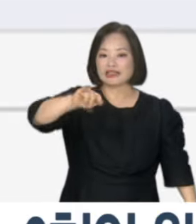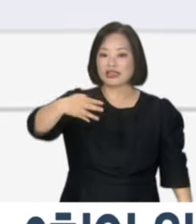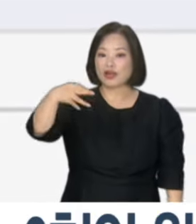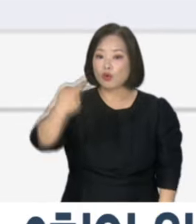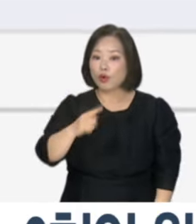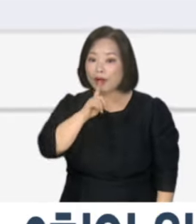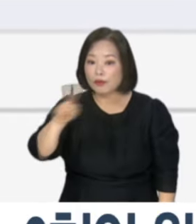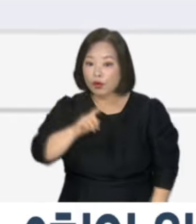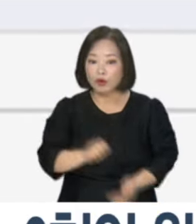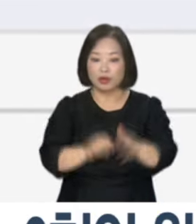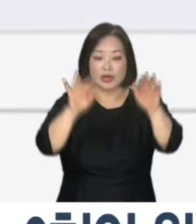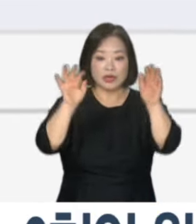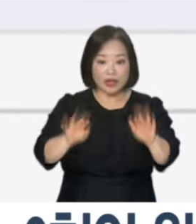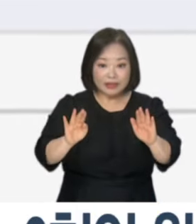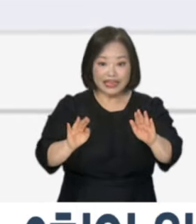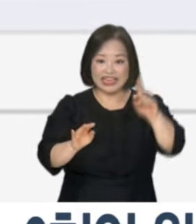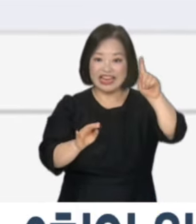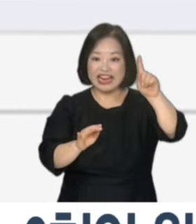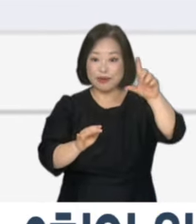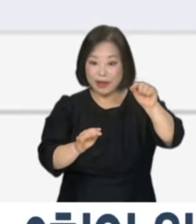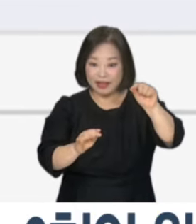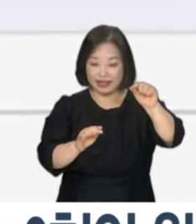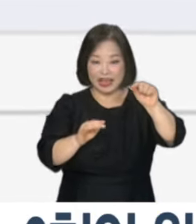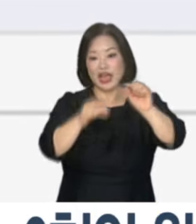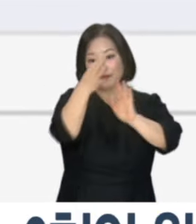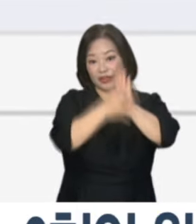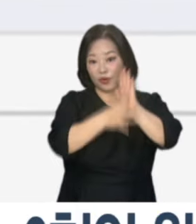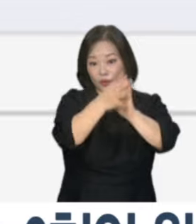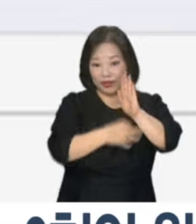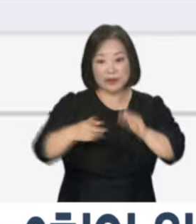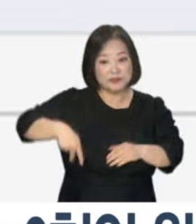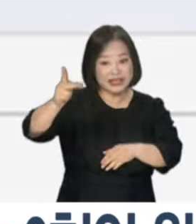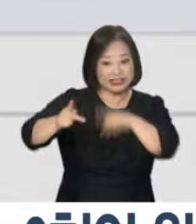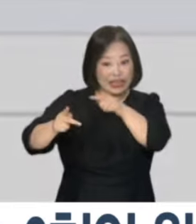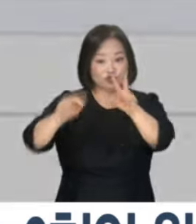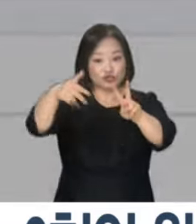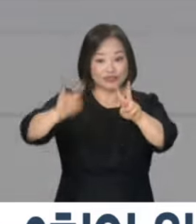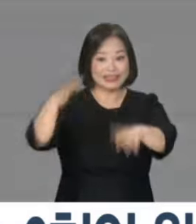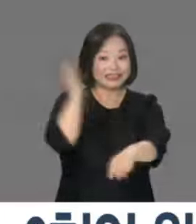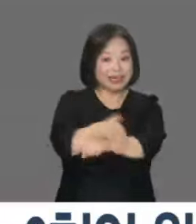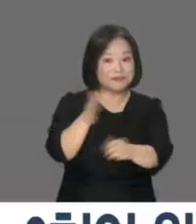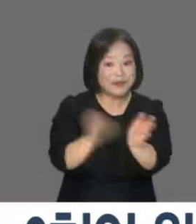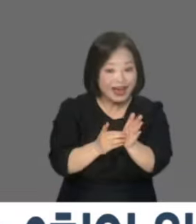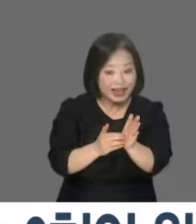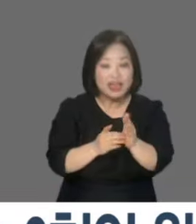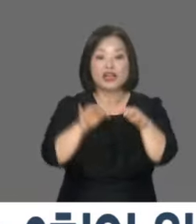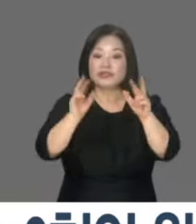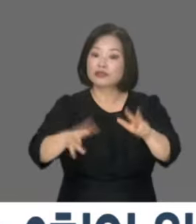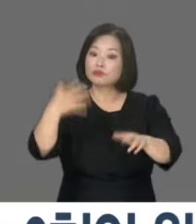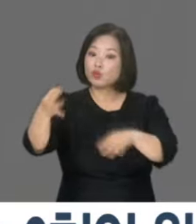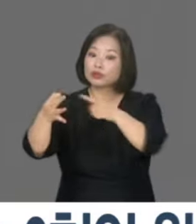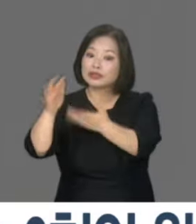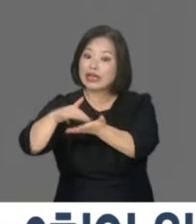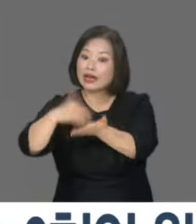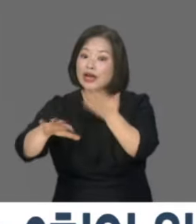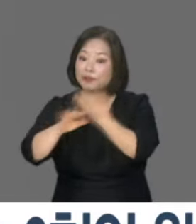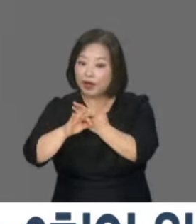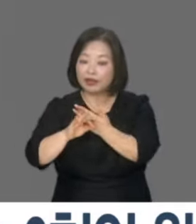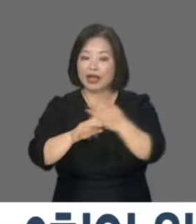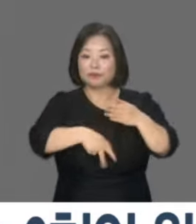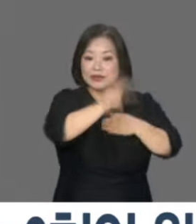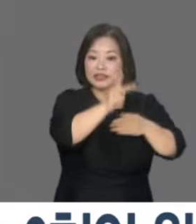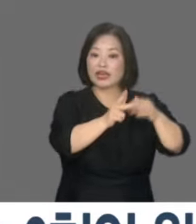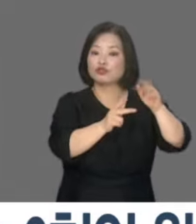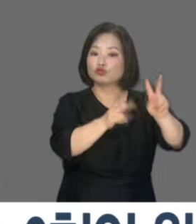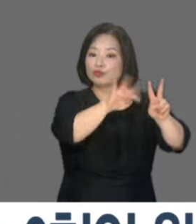당시 온라인 포럼을 통해 1만 비트코인으로 피자 두 판을 구매하는 데 성공했는데 지금 가격으로 따지면 피자 두 판을